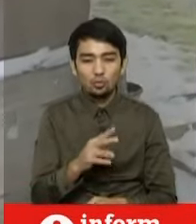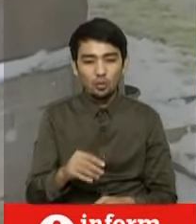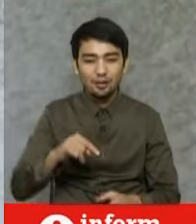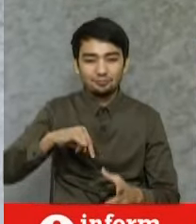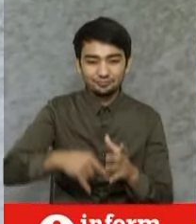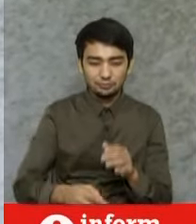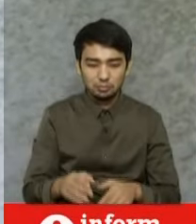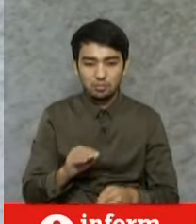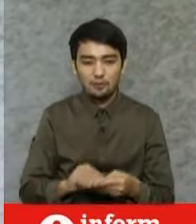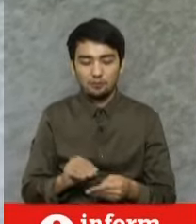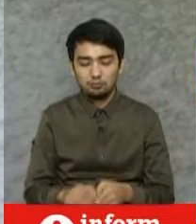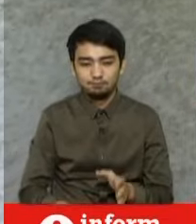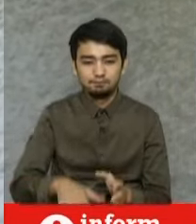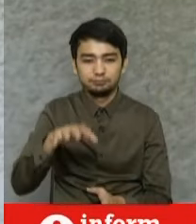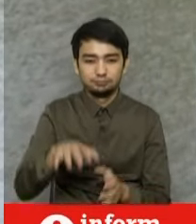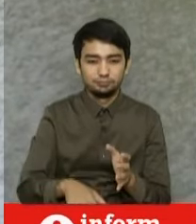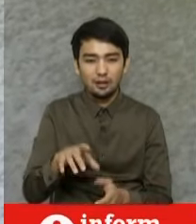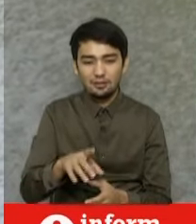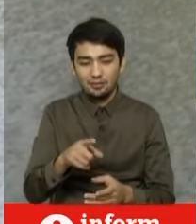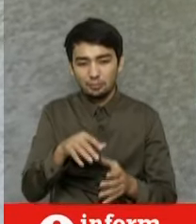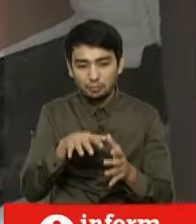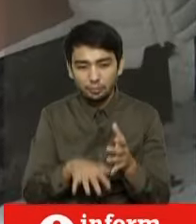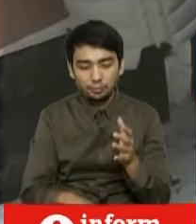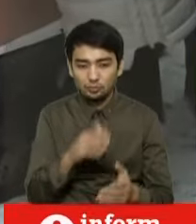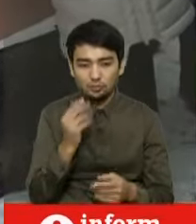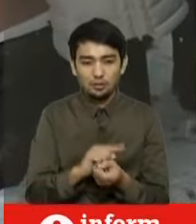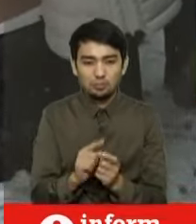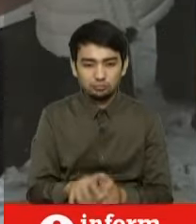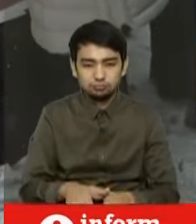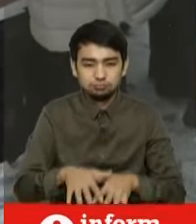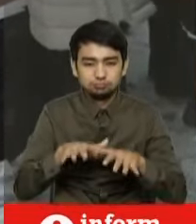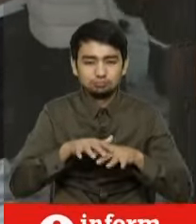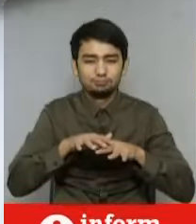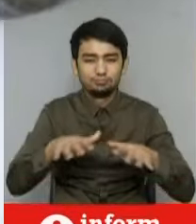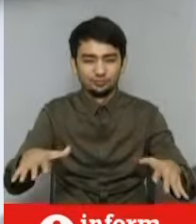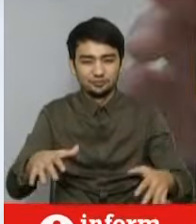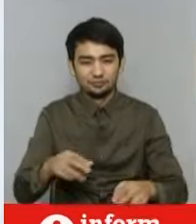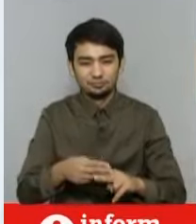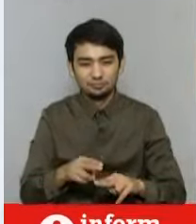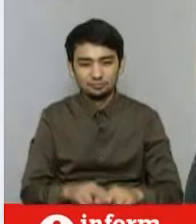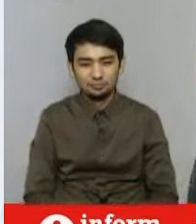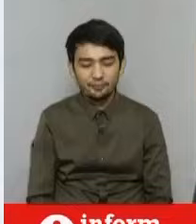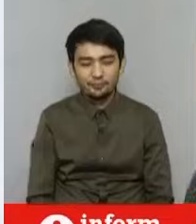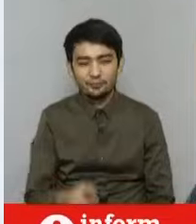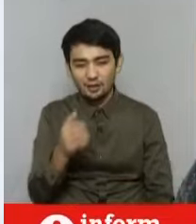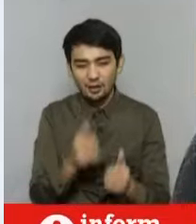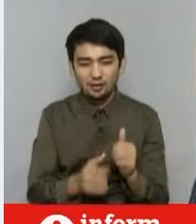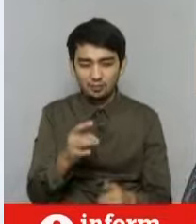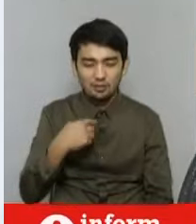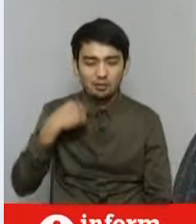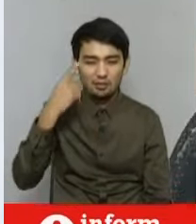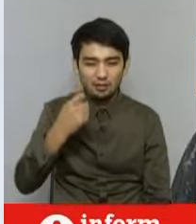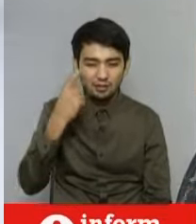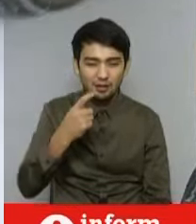кетеді. Бұл жолы лас су жерге сіңбей ауланы ғана емес, баспананың ішіне де жайылған. Уже айтып-айтып айқаймыз, уже қызыл